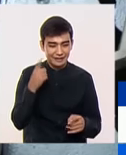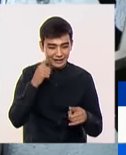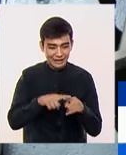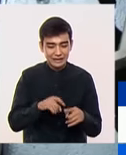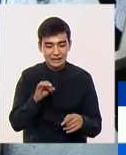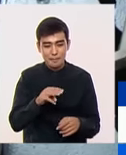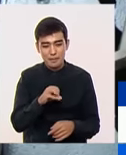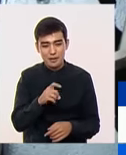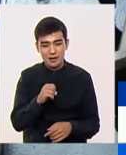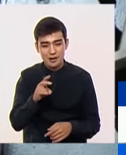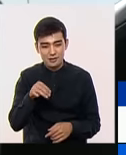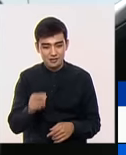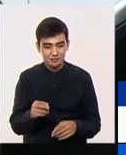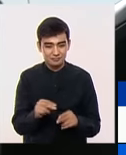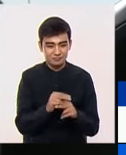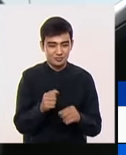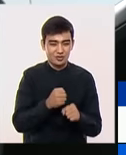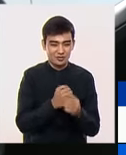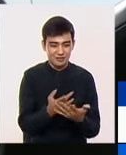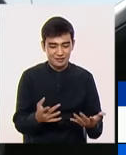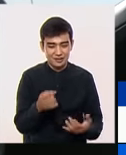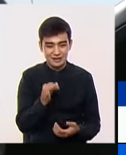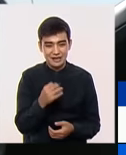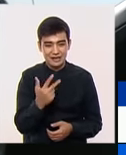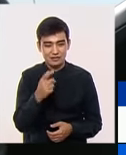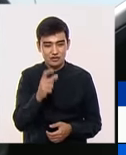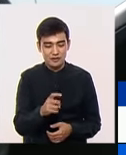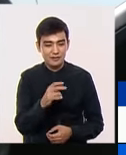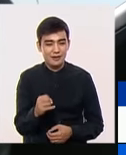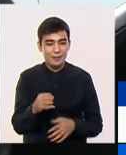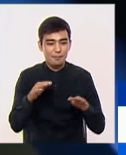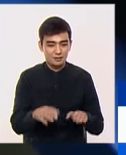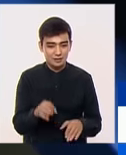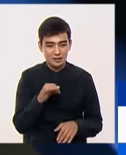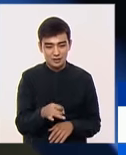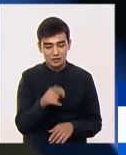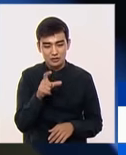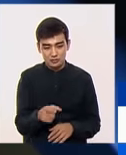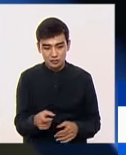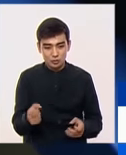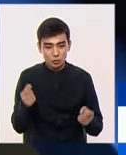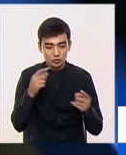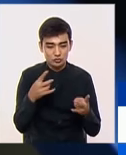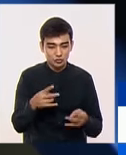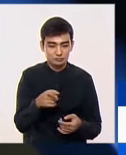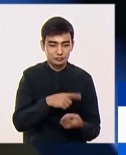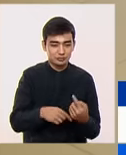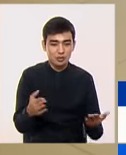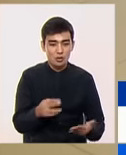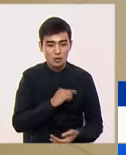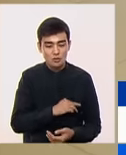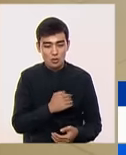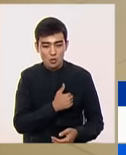конкурс на эту специальность будет большой примерно три человека на место чтобы абитуриент мог понять на каком предприятие он захочет работать